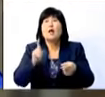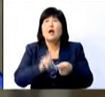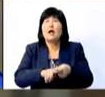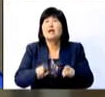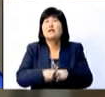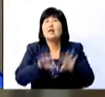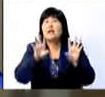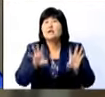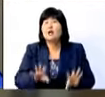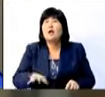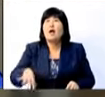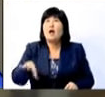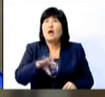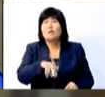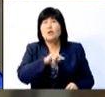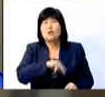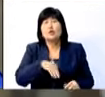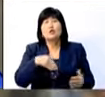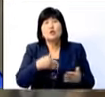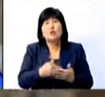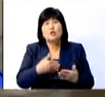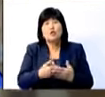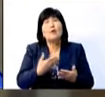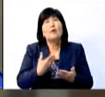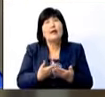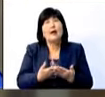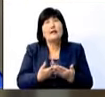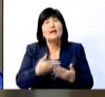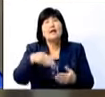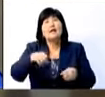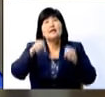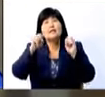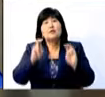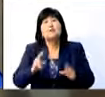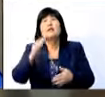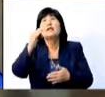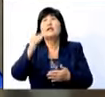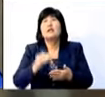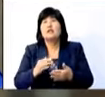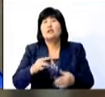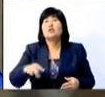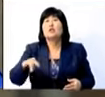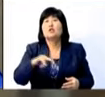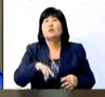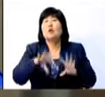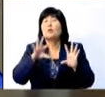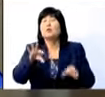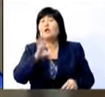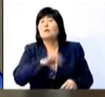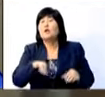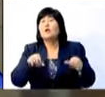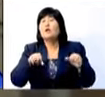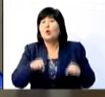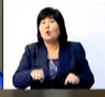туралы заңның аймақтарда жұмыс жасауы. Яғни типтік ережелердің, яғни республика бойынша пайдаланатын